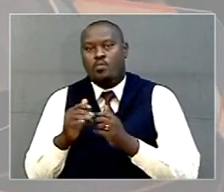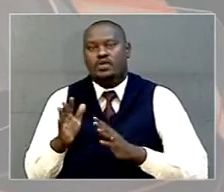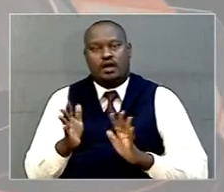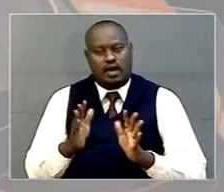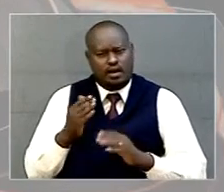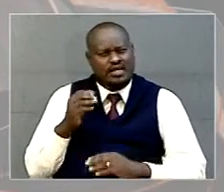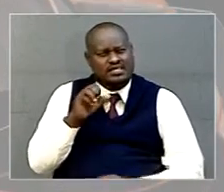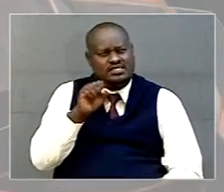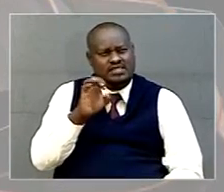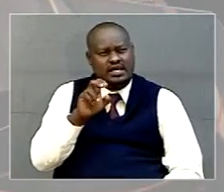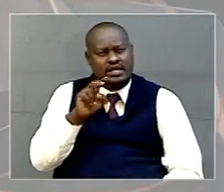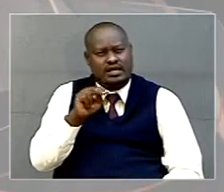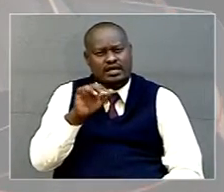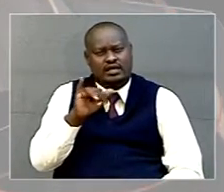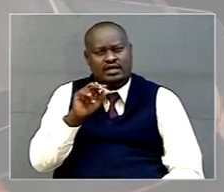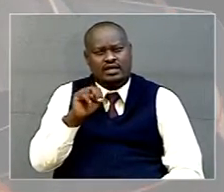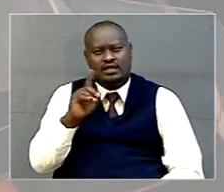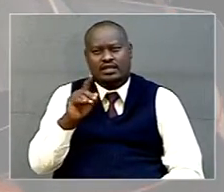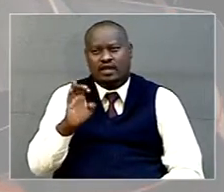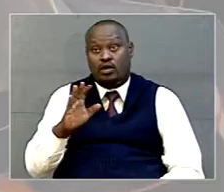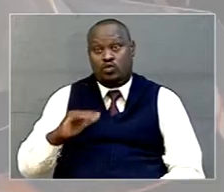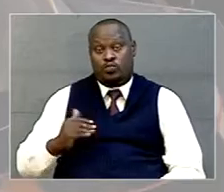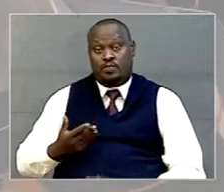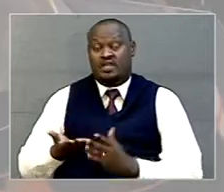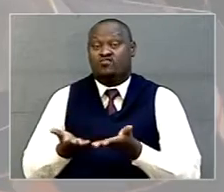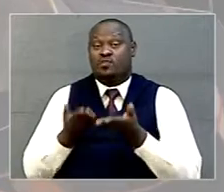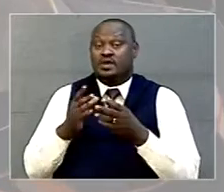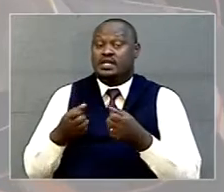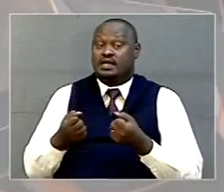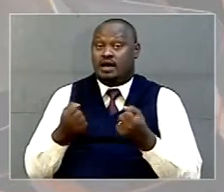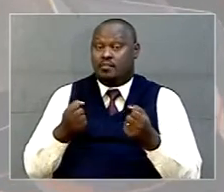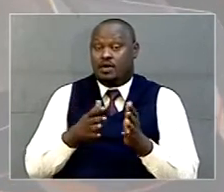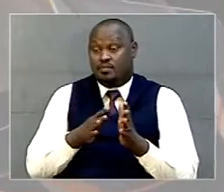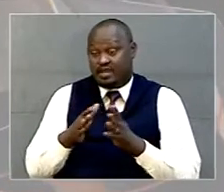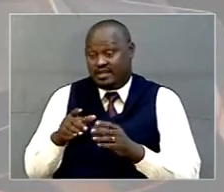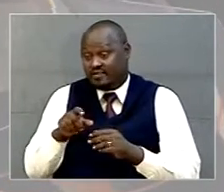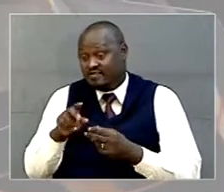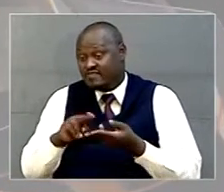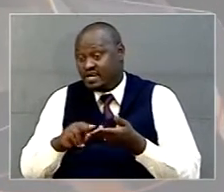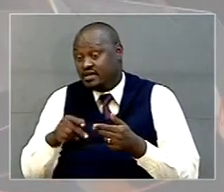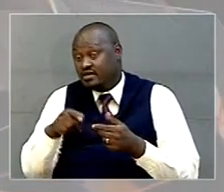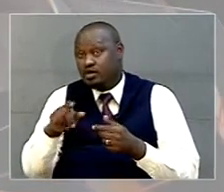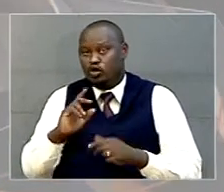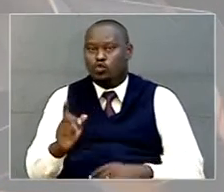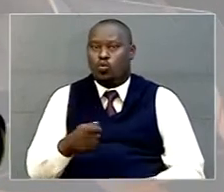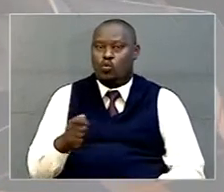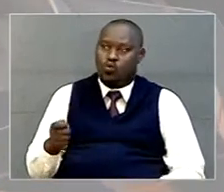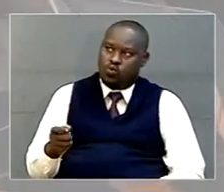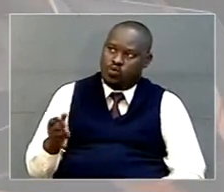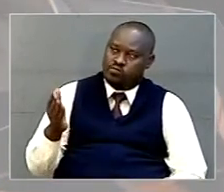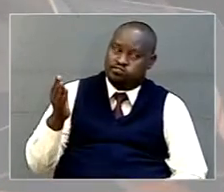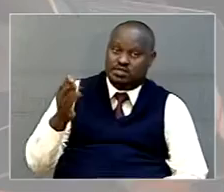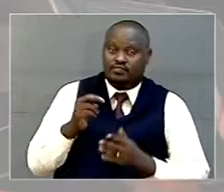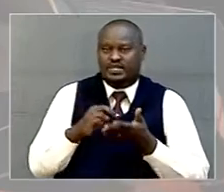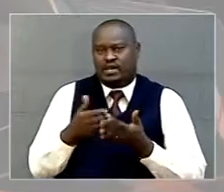Seninde Women Development Cup ezokuzanyibwa ku lwokutaano lwa wiiki eno mu kisaawe kya Philip Omondi n'ekiwa ekyanya